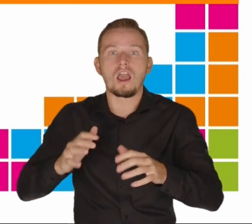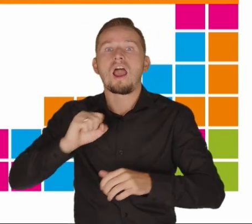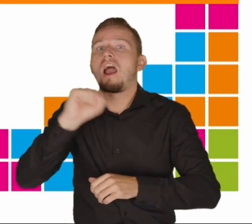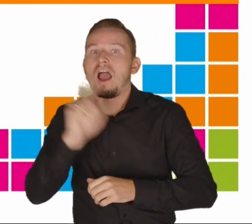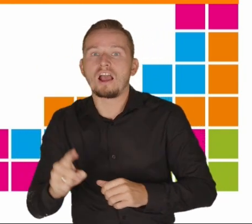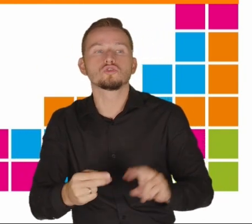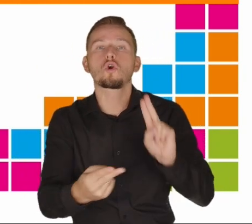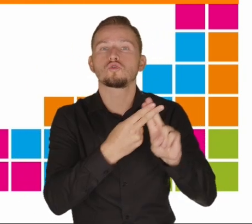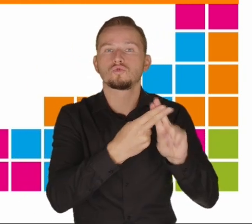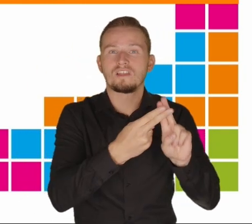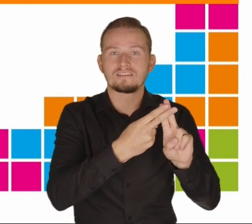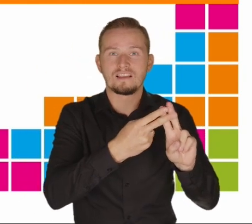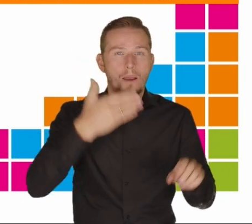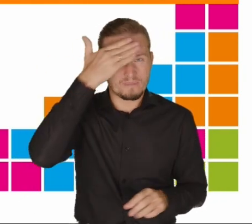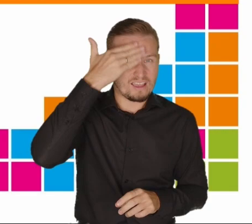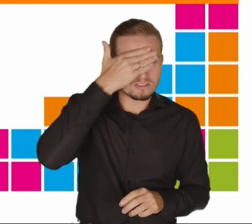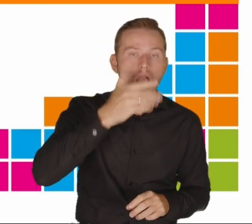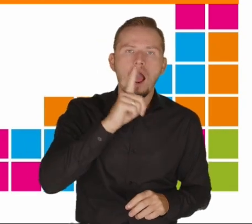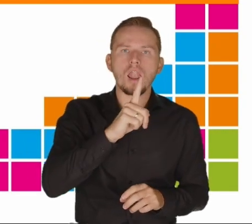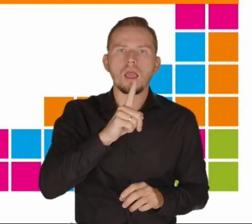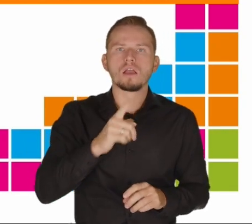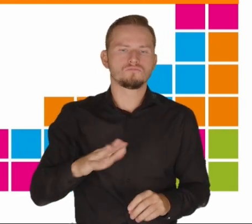ale nie jest jeszcze śmiertelny.